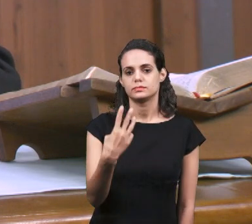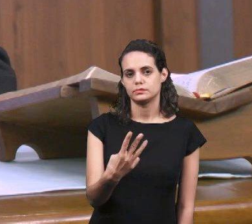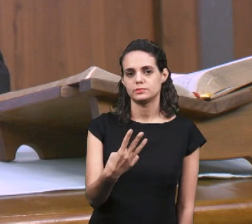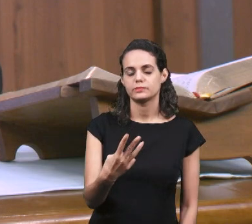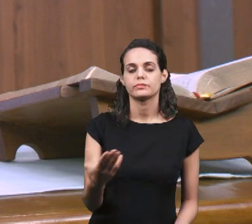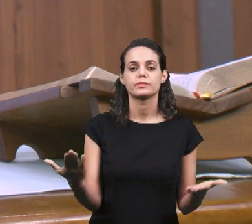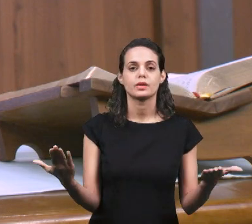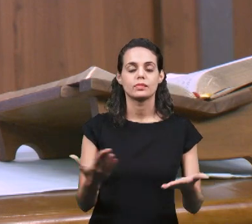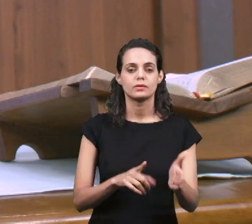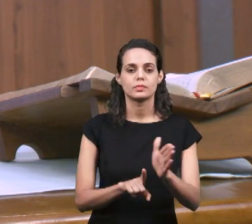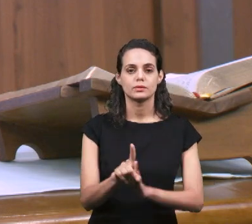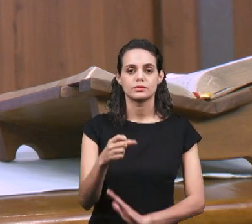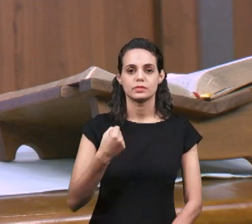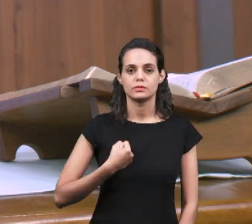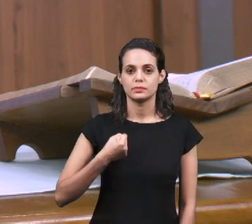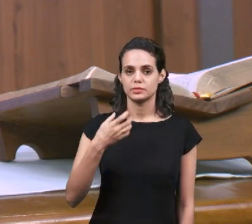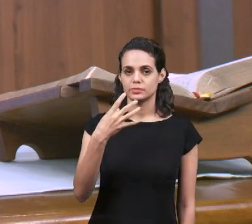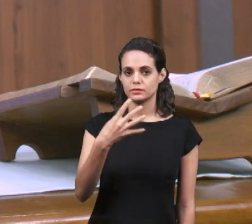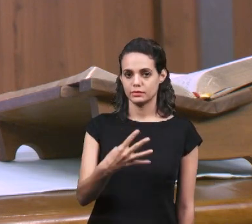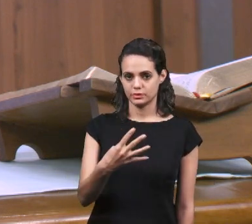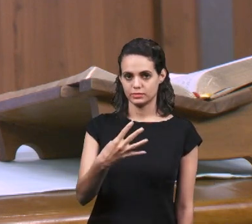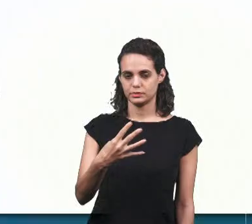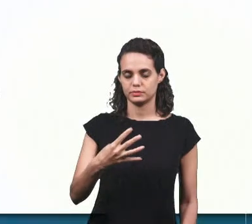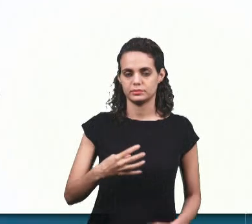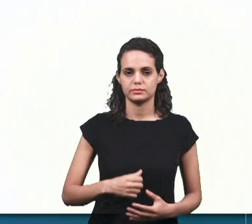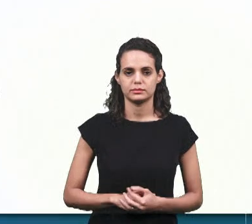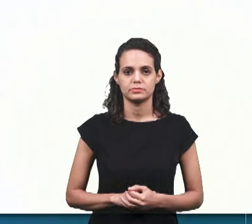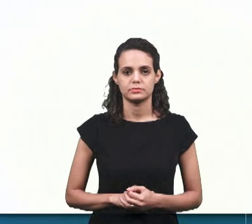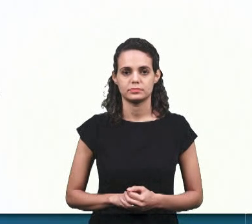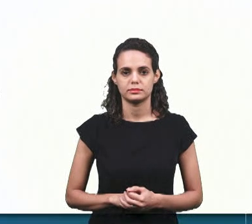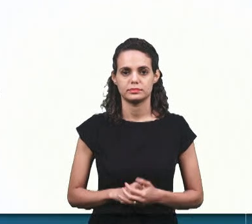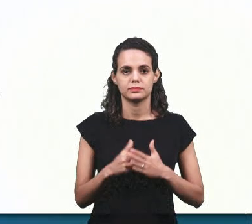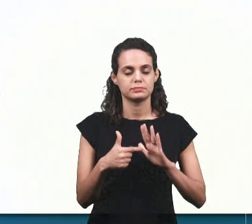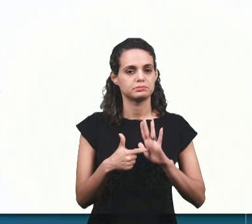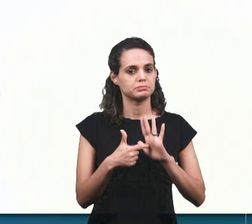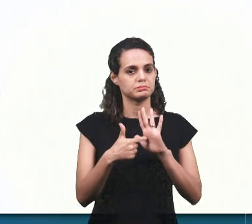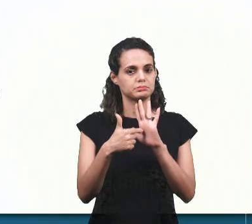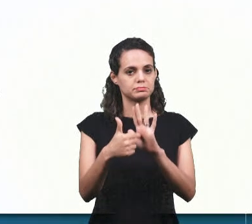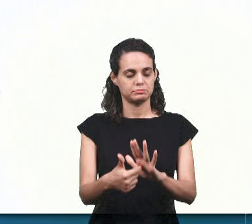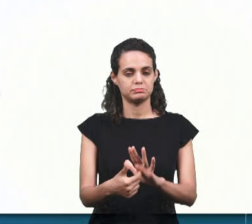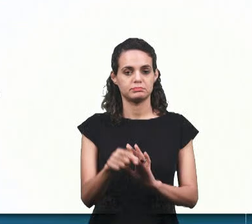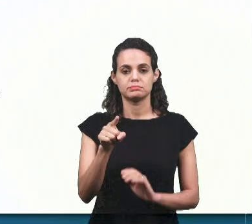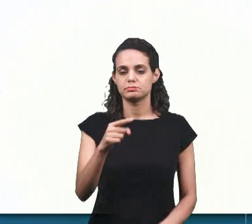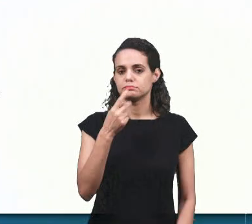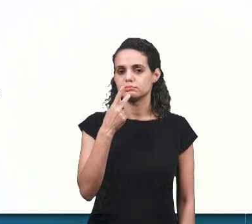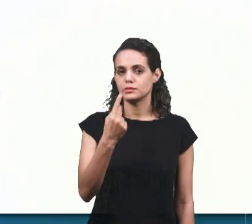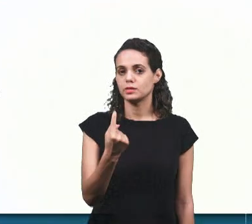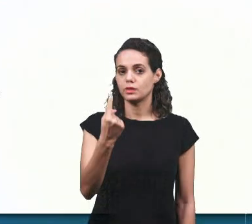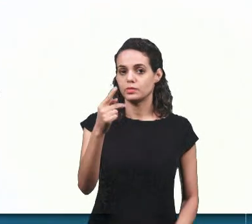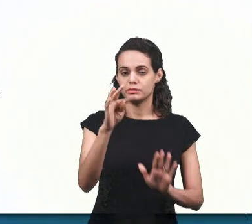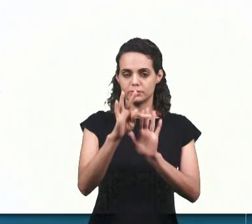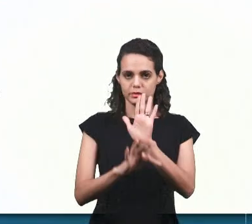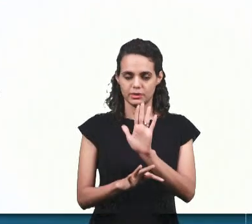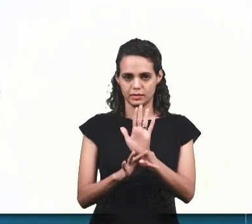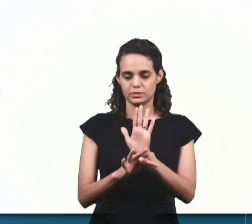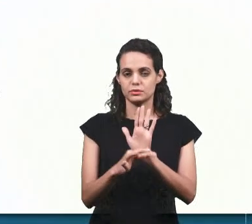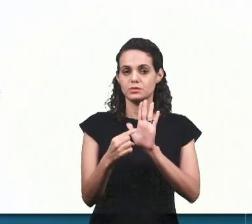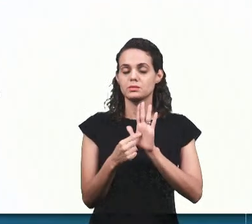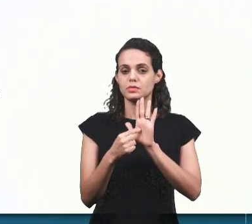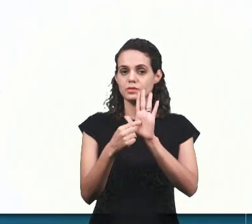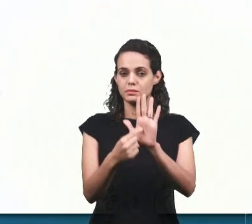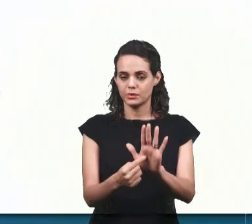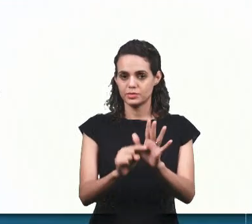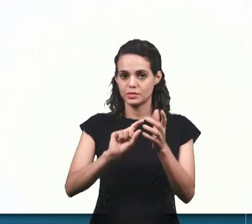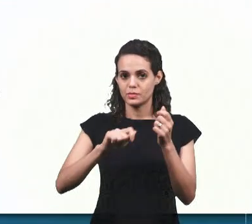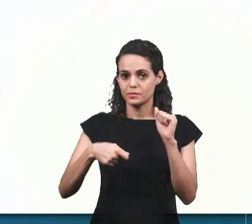Maintenant, la question numéro 4 nous dit, citer un texte qui parle sur le mystère de Dieu et la